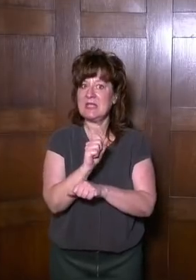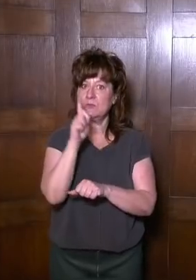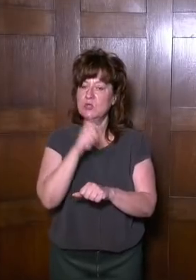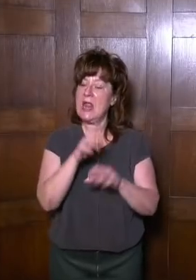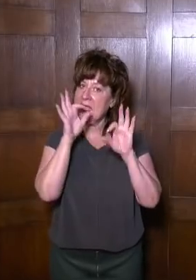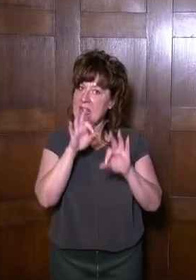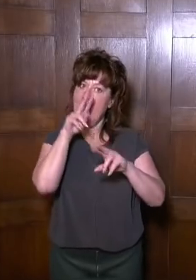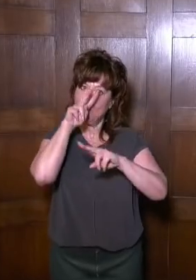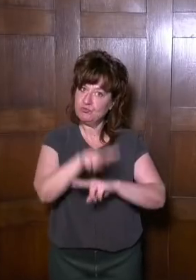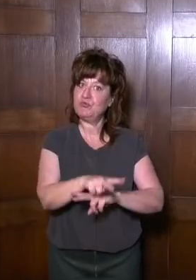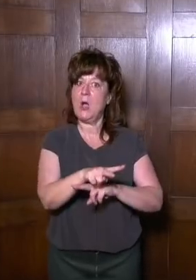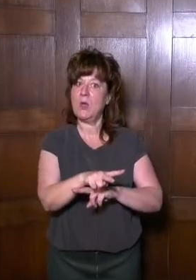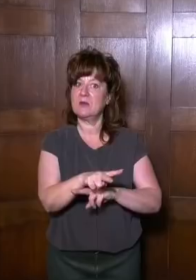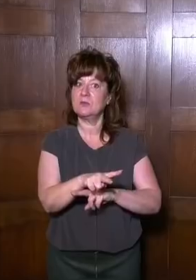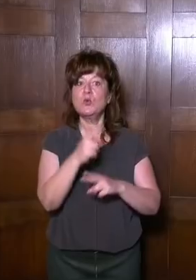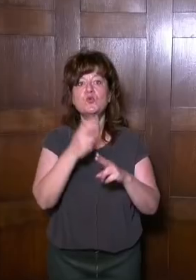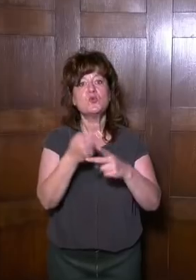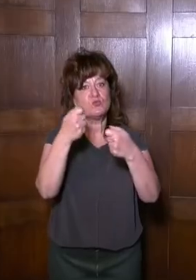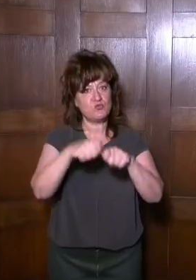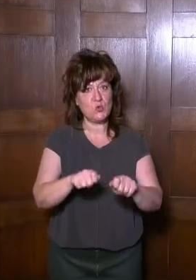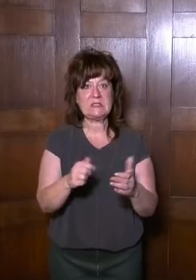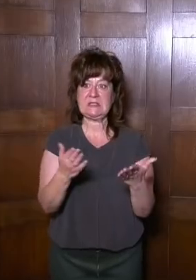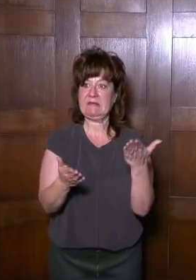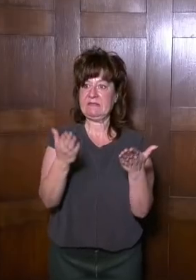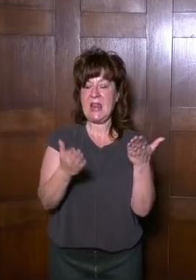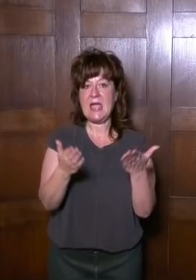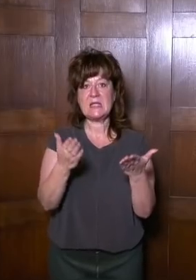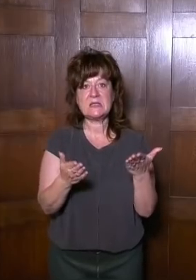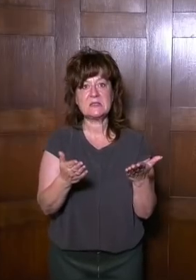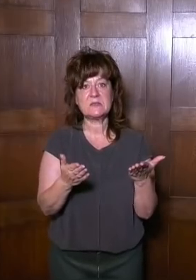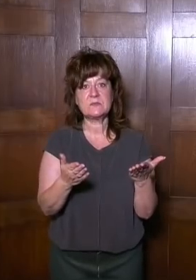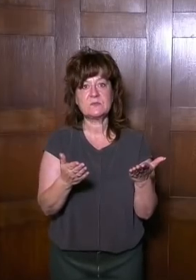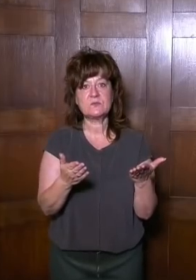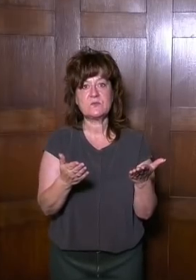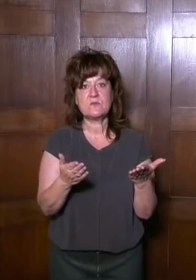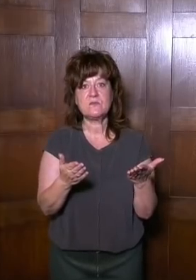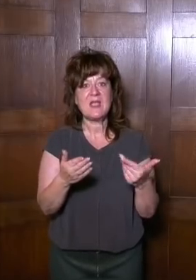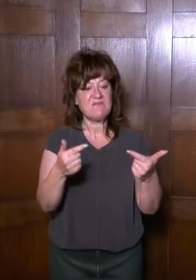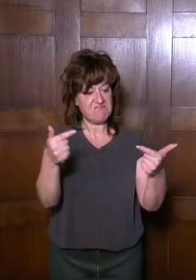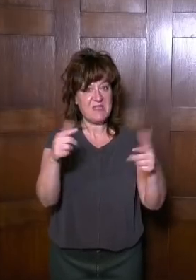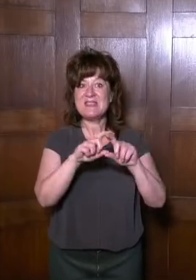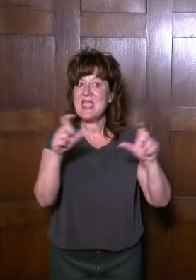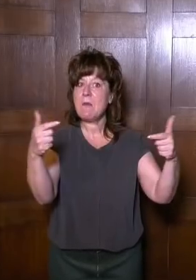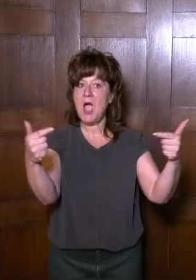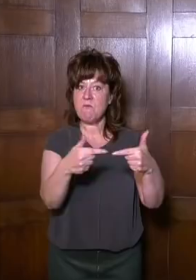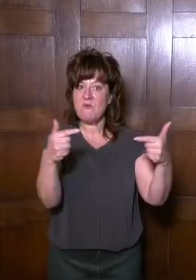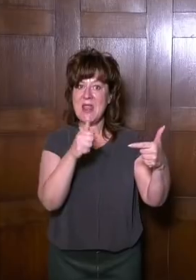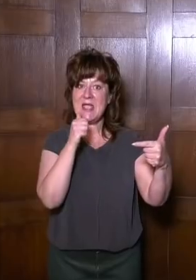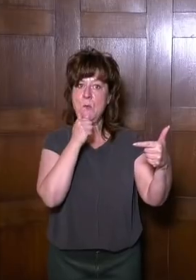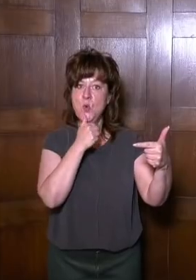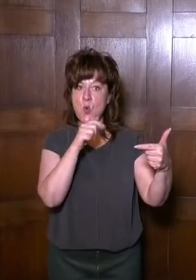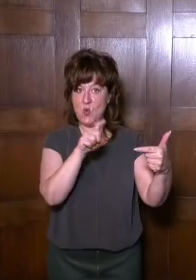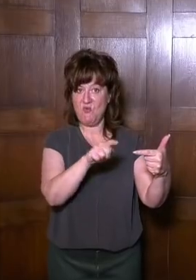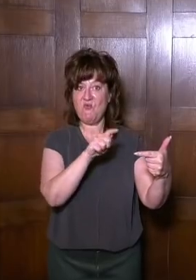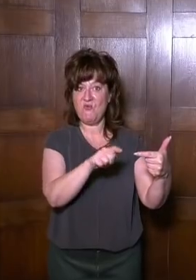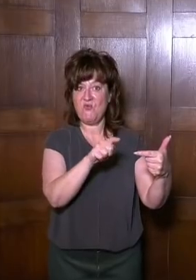genau hinschauen. Und zum Ende hin noch vielleicht die Pflegeberufe möchte ich hier nochmal